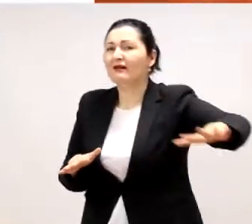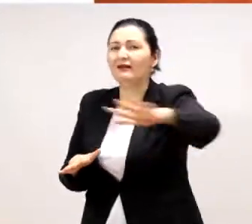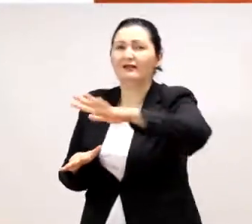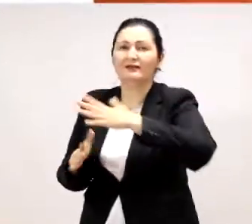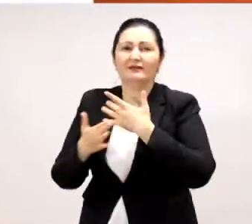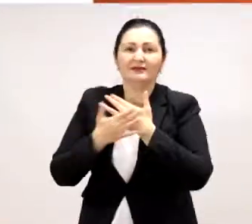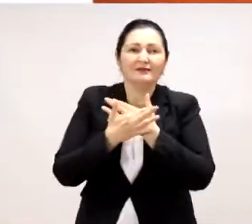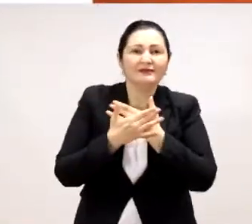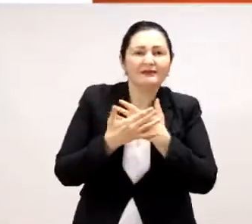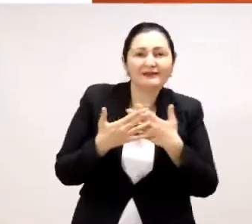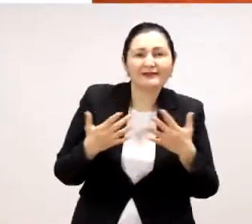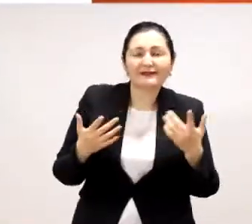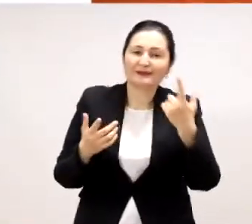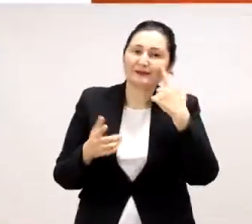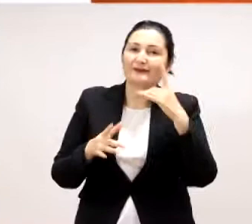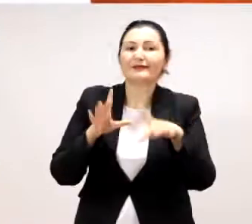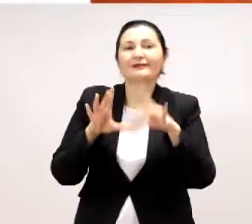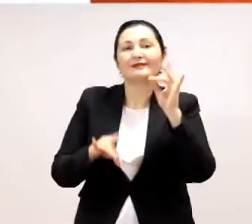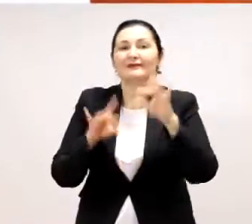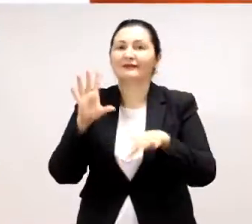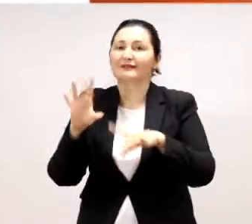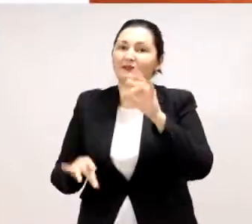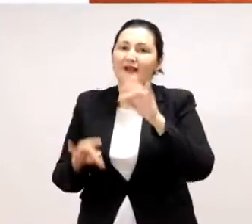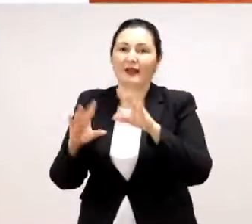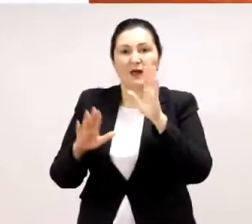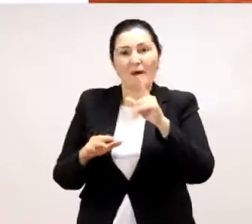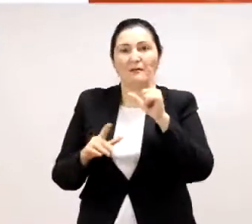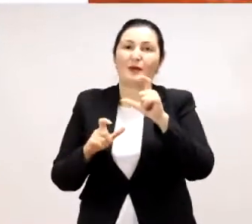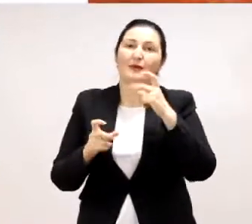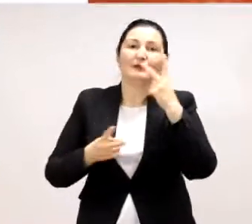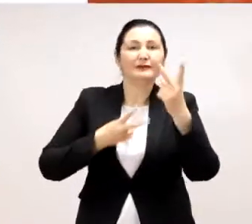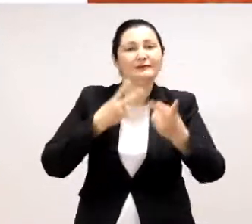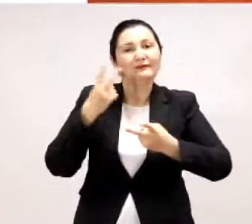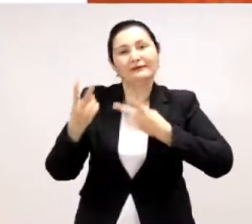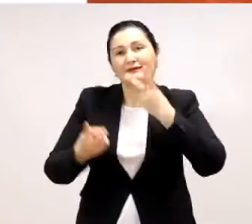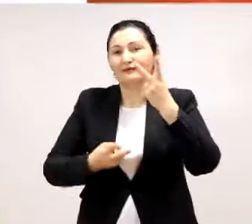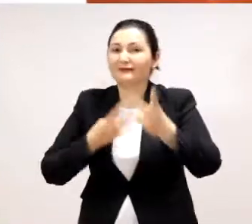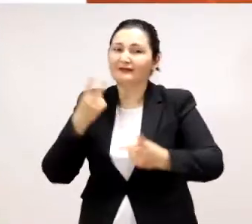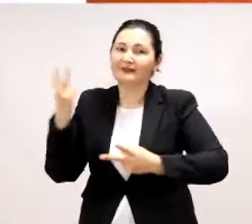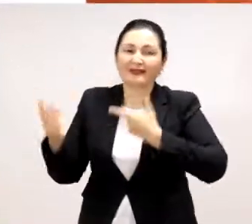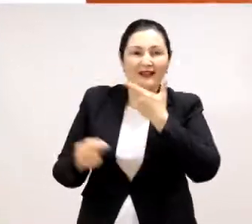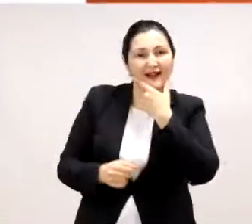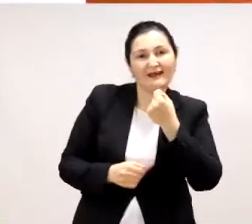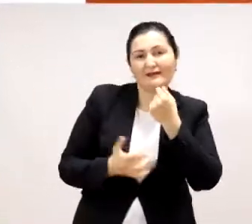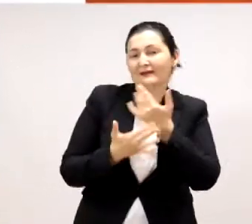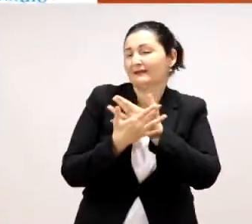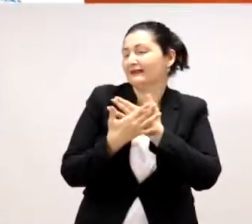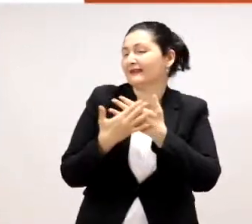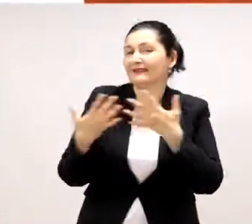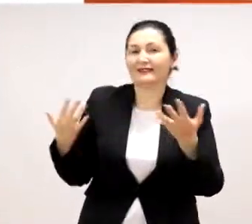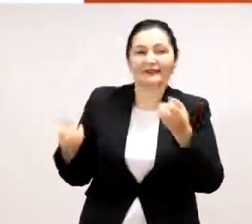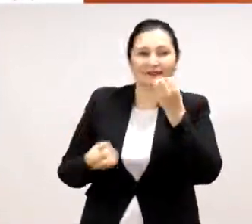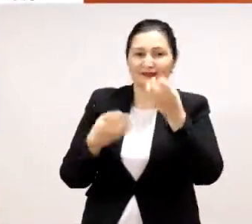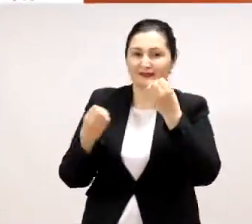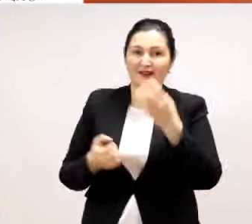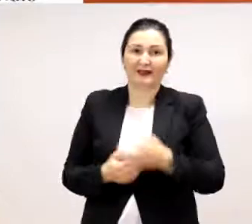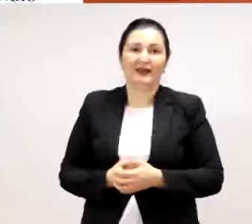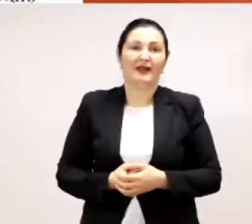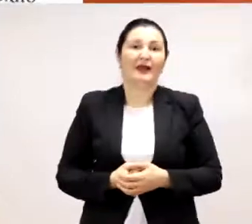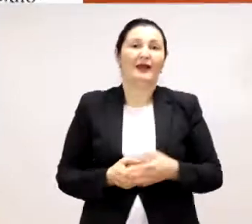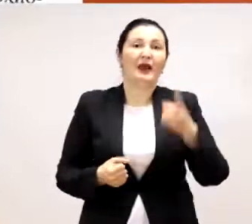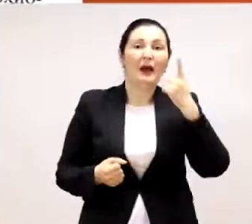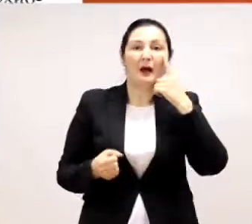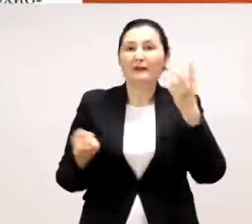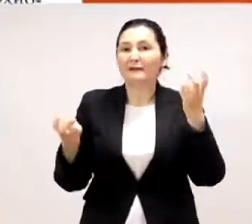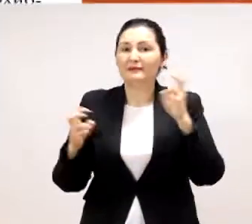گرفته به نمایش می گذاریم. بگذار آدمان تماشا کرده به حسن و تراوتشان بها دهند. در میان گل